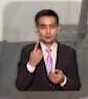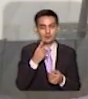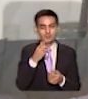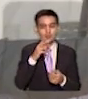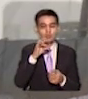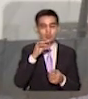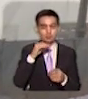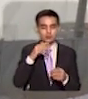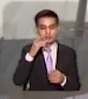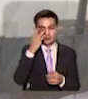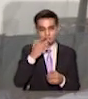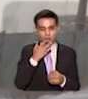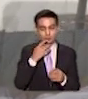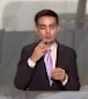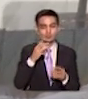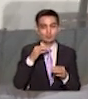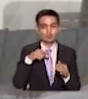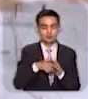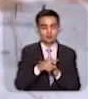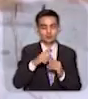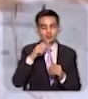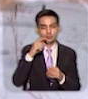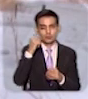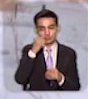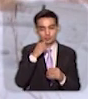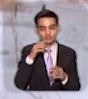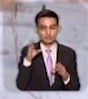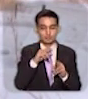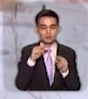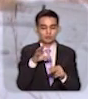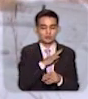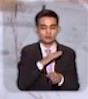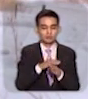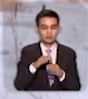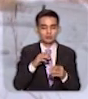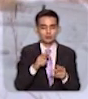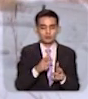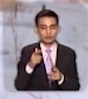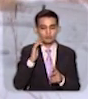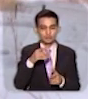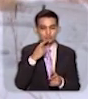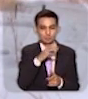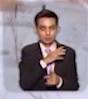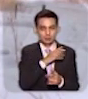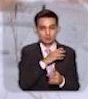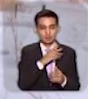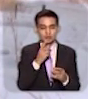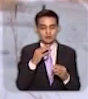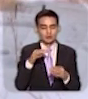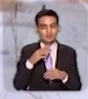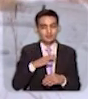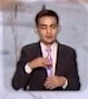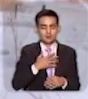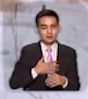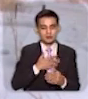жазда, екінші корпусын жыл соңына дейін бітіремін деп уәде берді. Тұрғындарды қатты алаңдататыны үшінші бөліктің мәселесі. Қазір